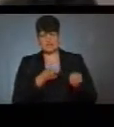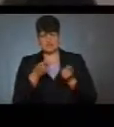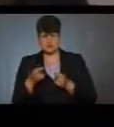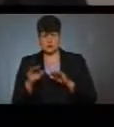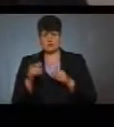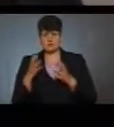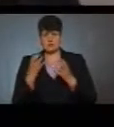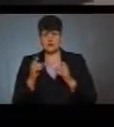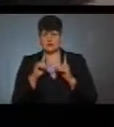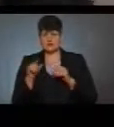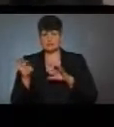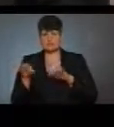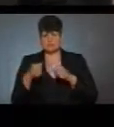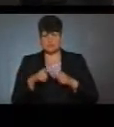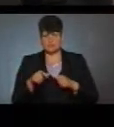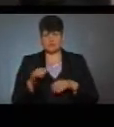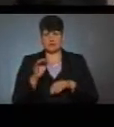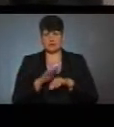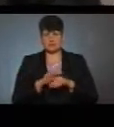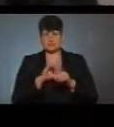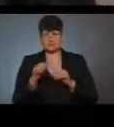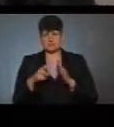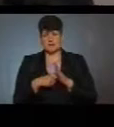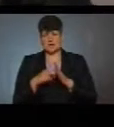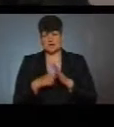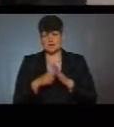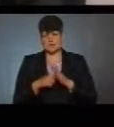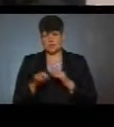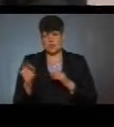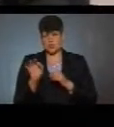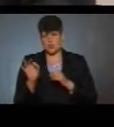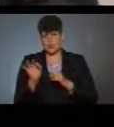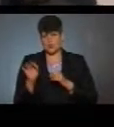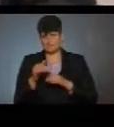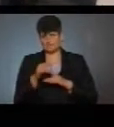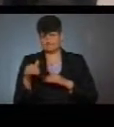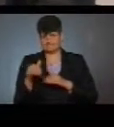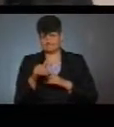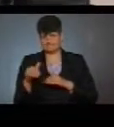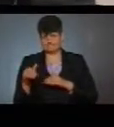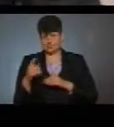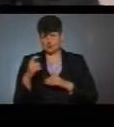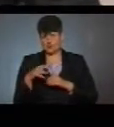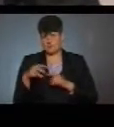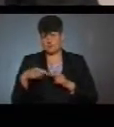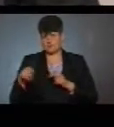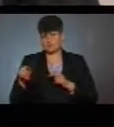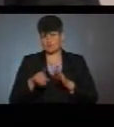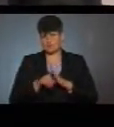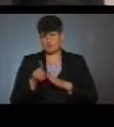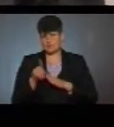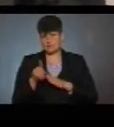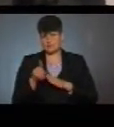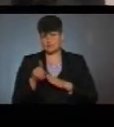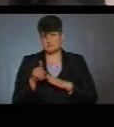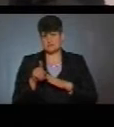ще забираємо людей. Ми їдемо фактично в Піддонецьк на ноль. Там позиції наші, 100 метрів вже починаються позади